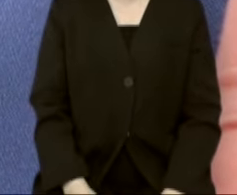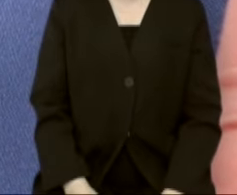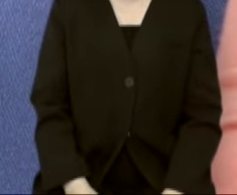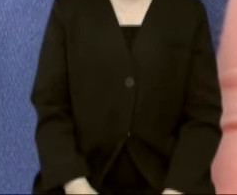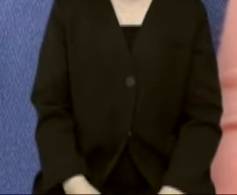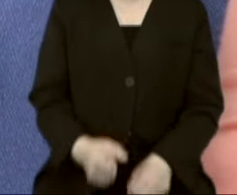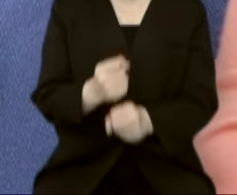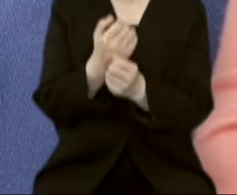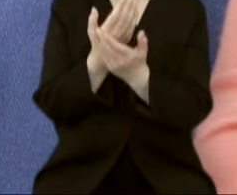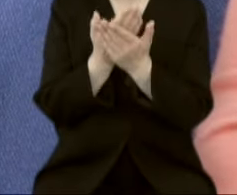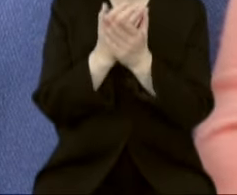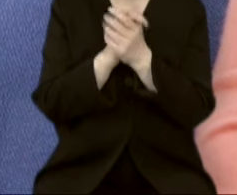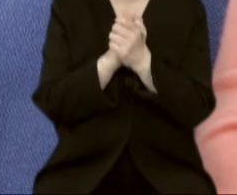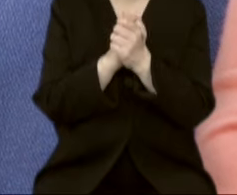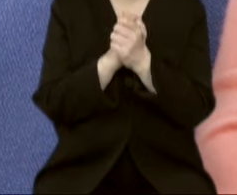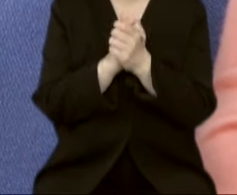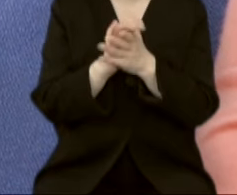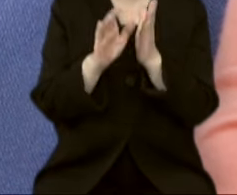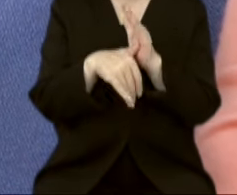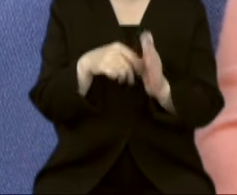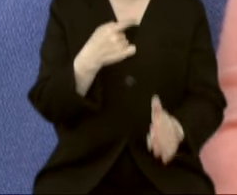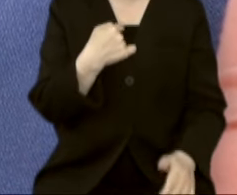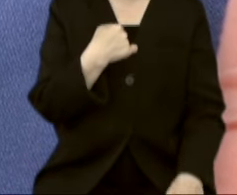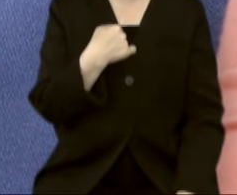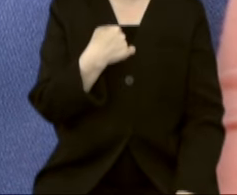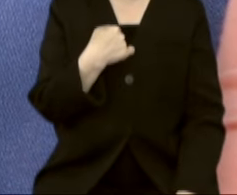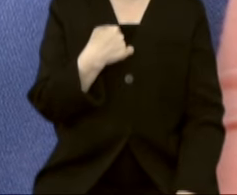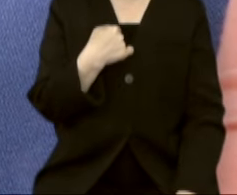만들어 주시옵소서. 그때 제가 진짜